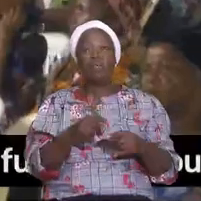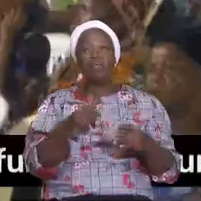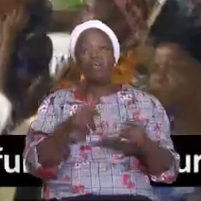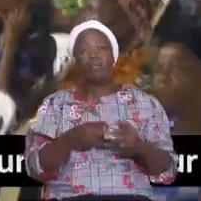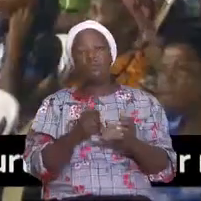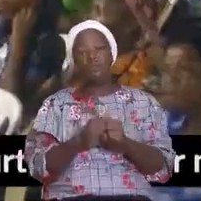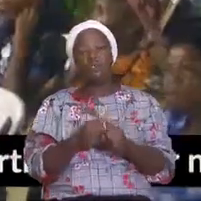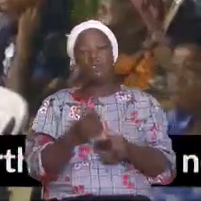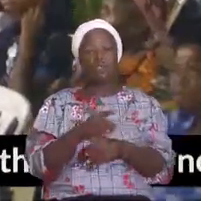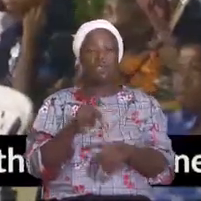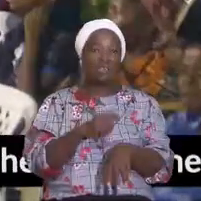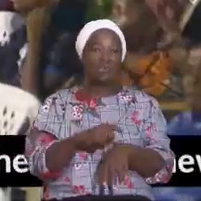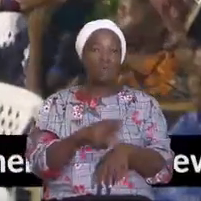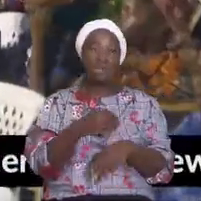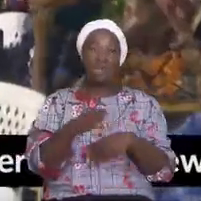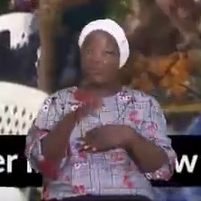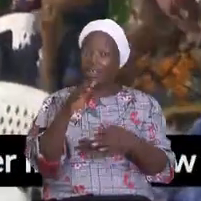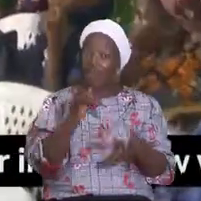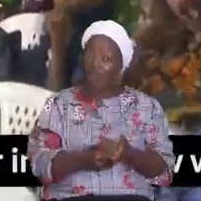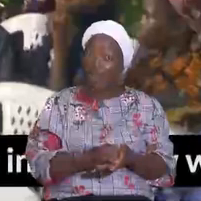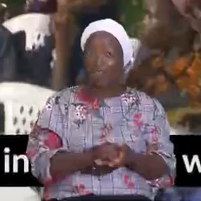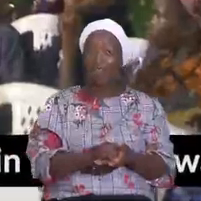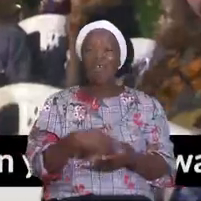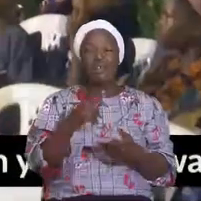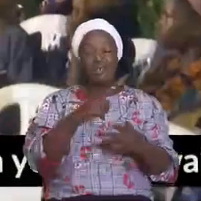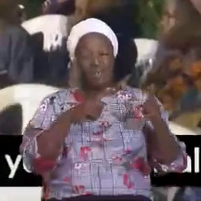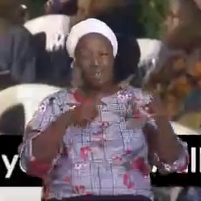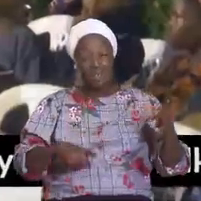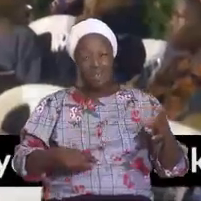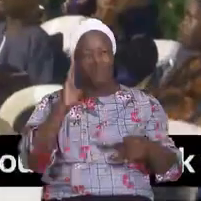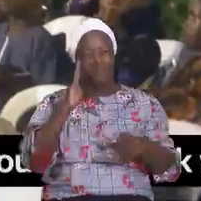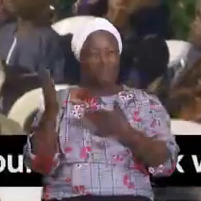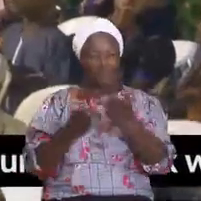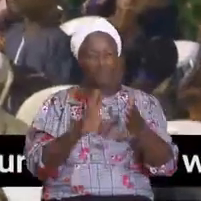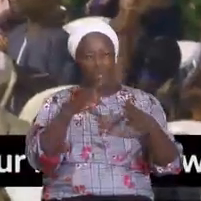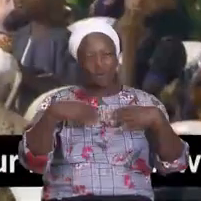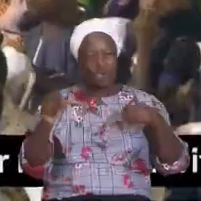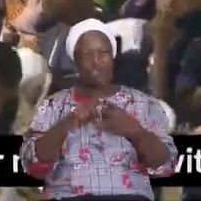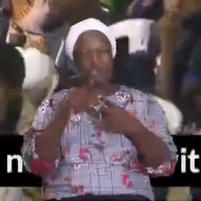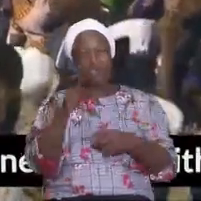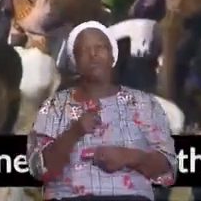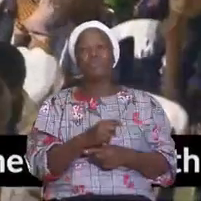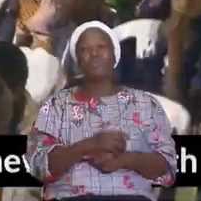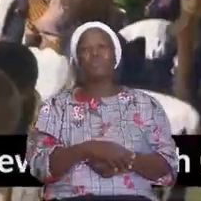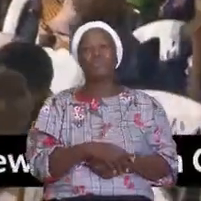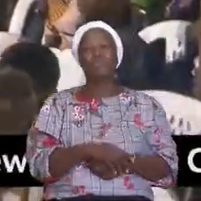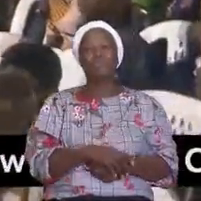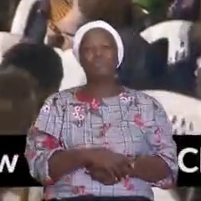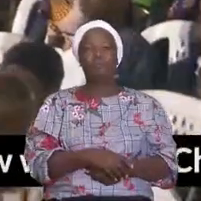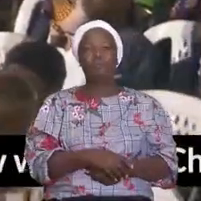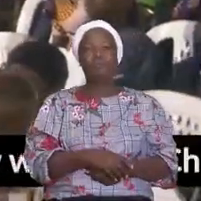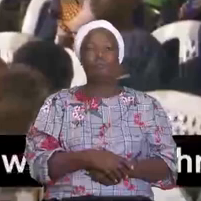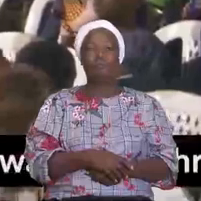Donc le pasteur d'État prendra la relève pour qu'on accueille les